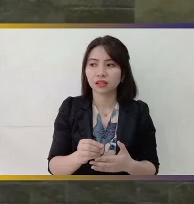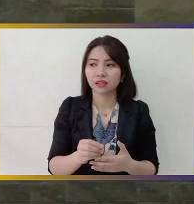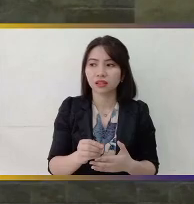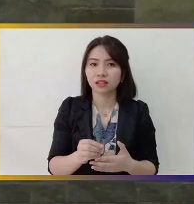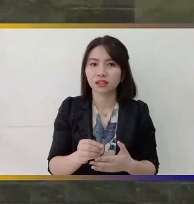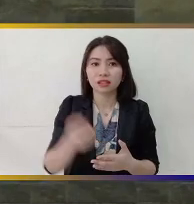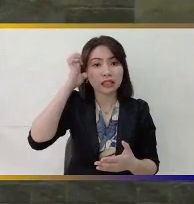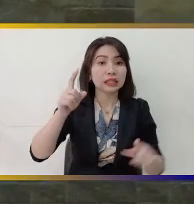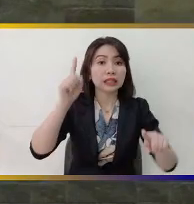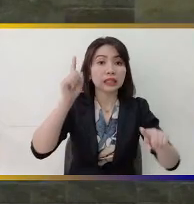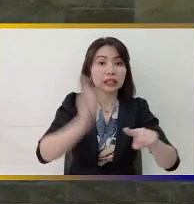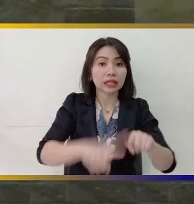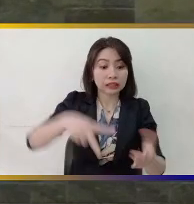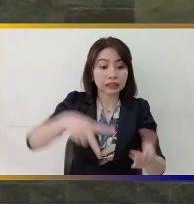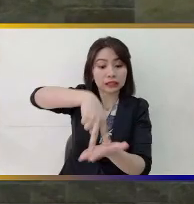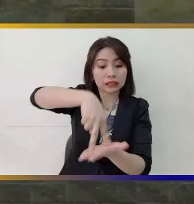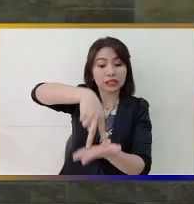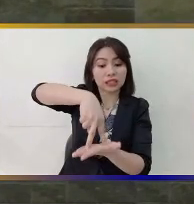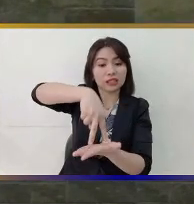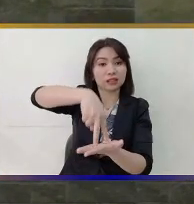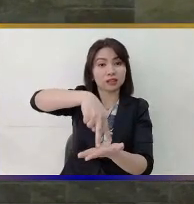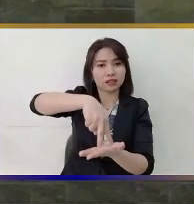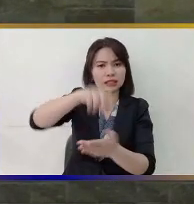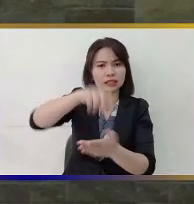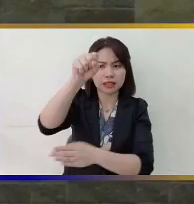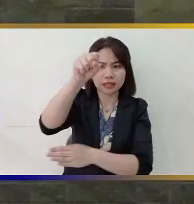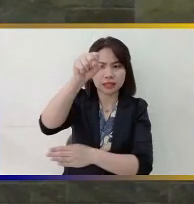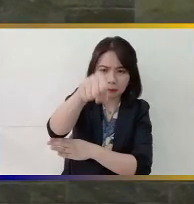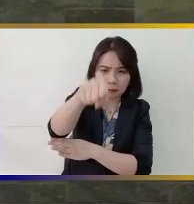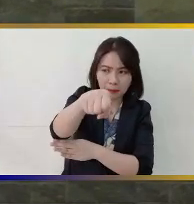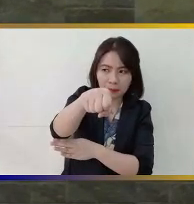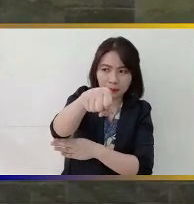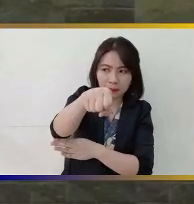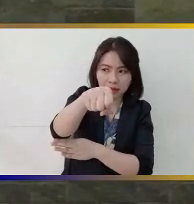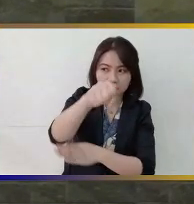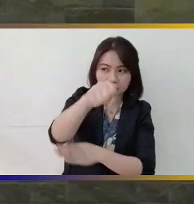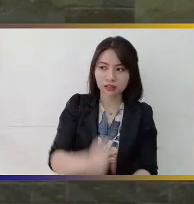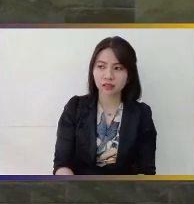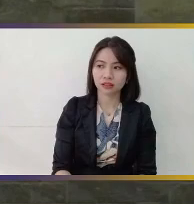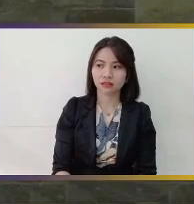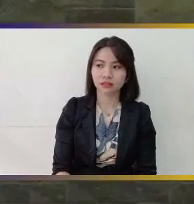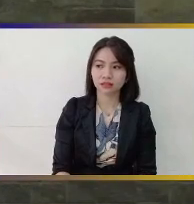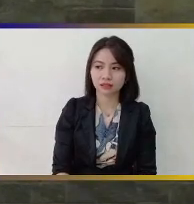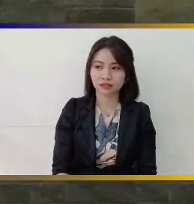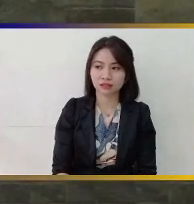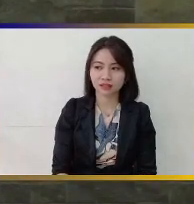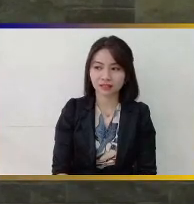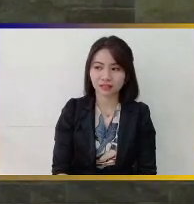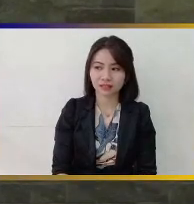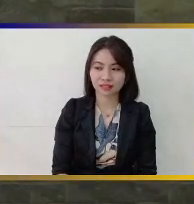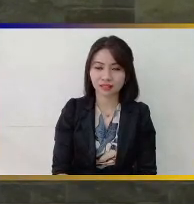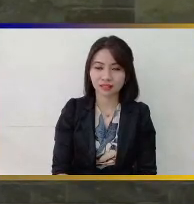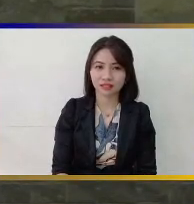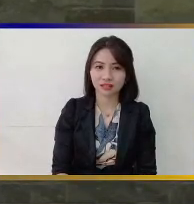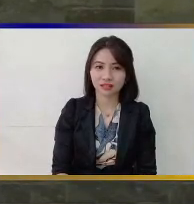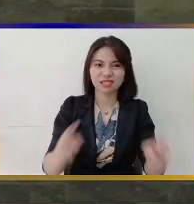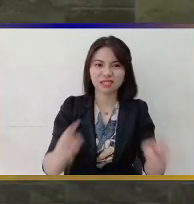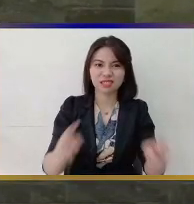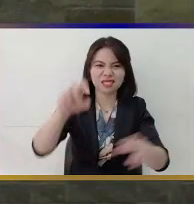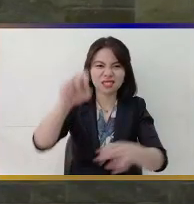herself. Okay, bowed. Yung bowed hindi naman ganun eh. Ang bowed ganun.